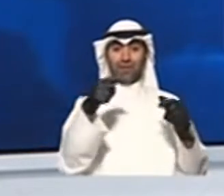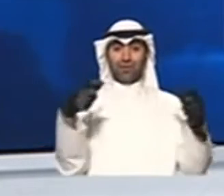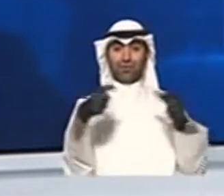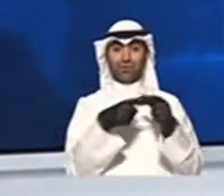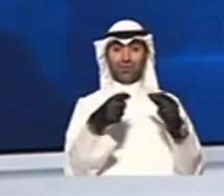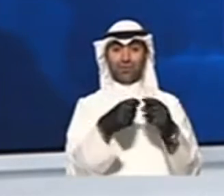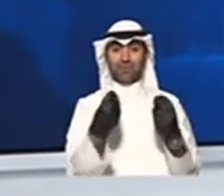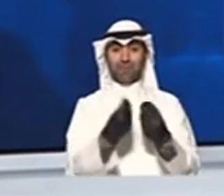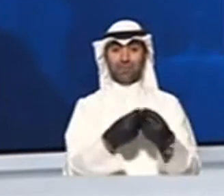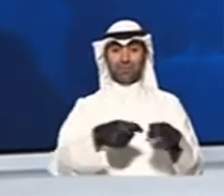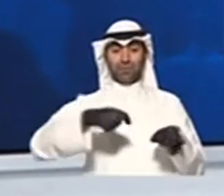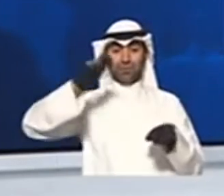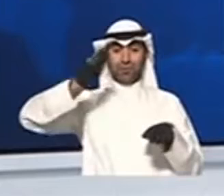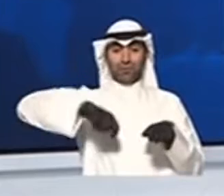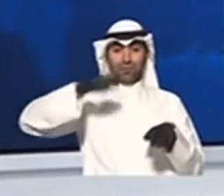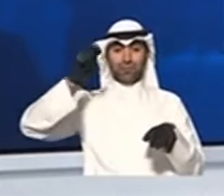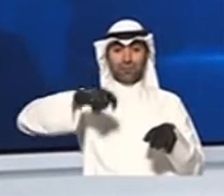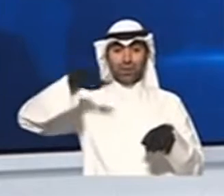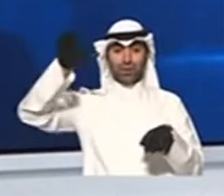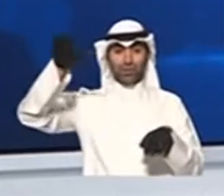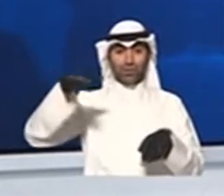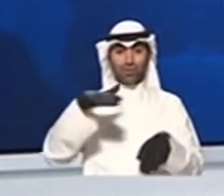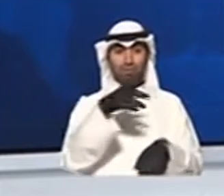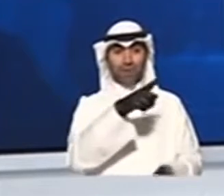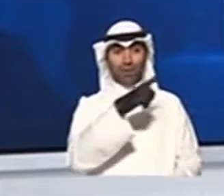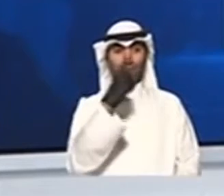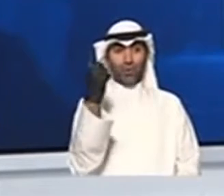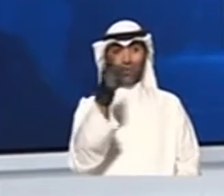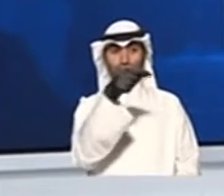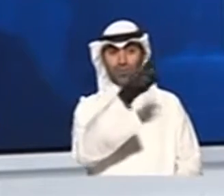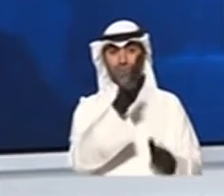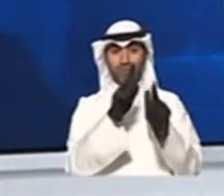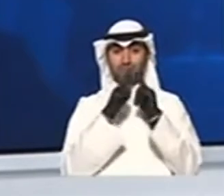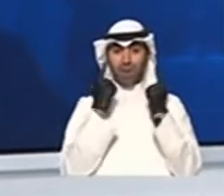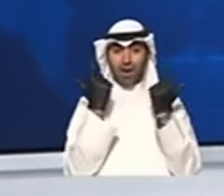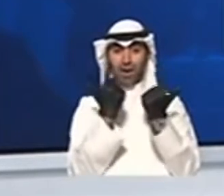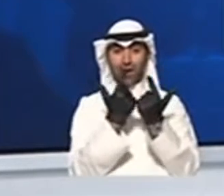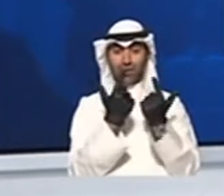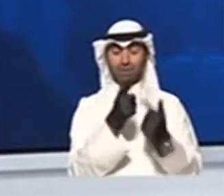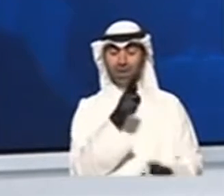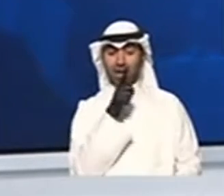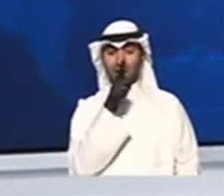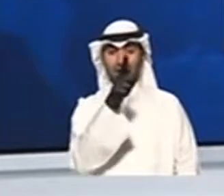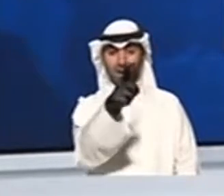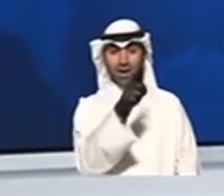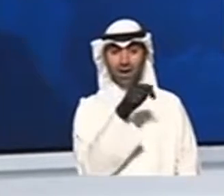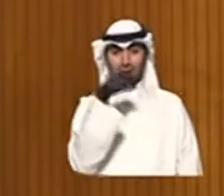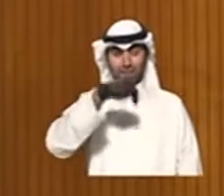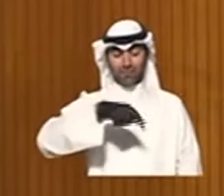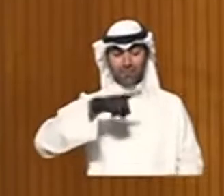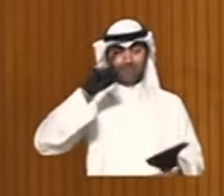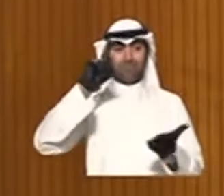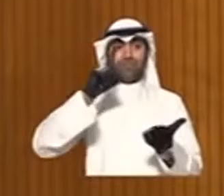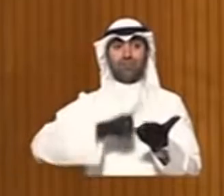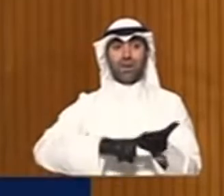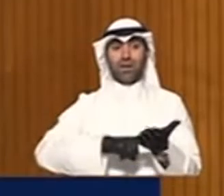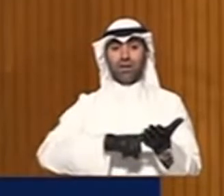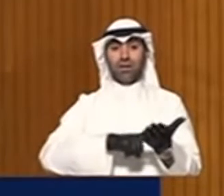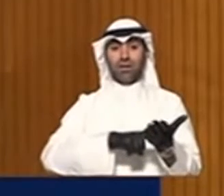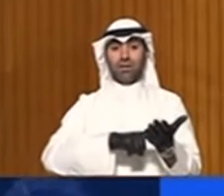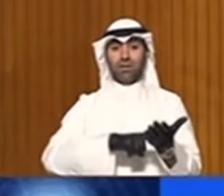الشؤون المالية والاقتصادية البرلمانية في مجلس الأمة لمناقشة التداعيات الاقتصادية